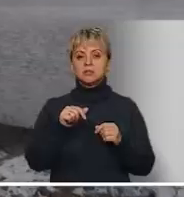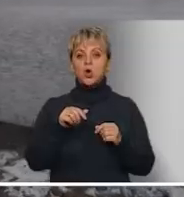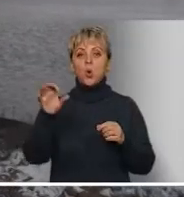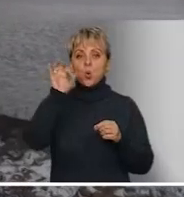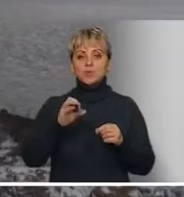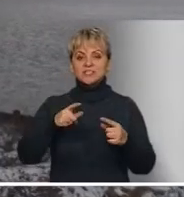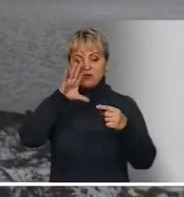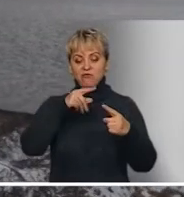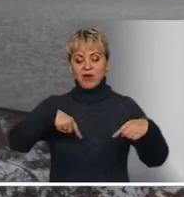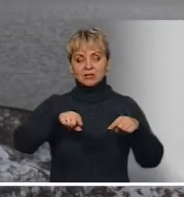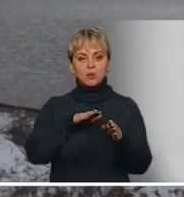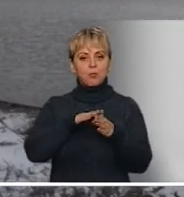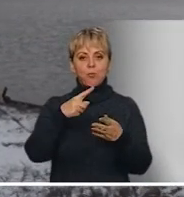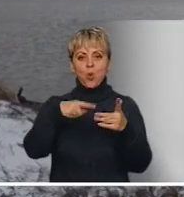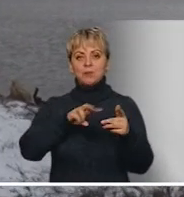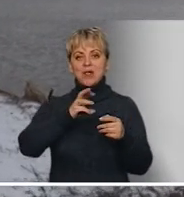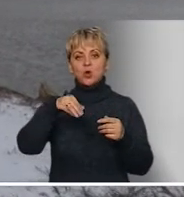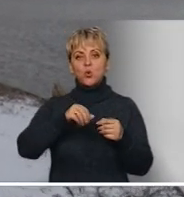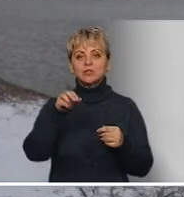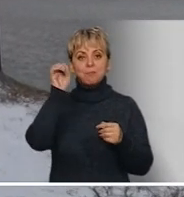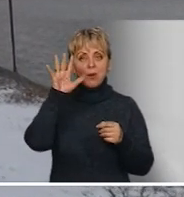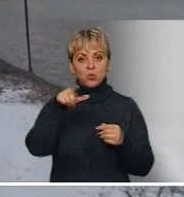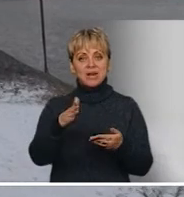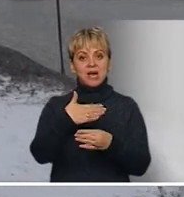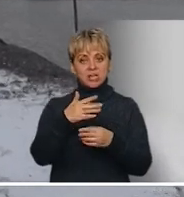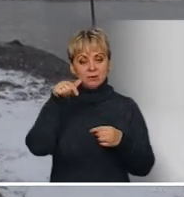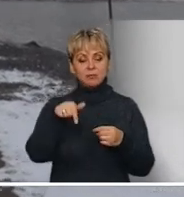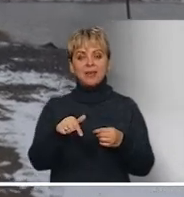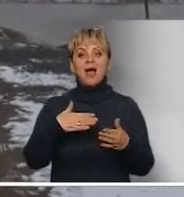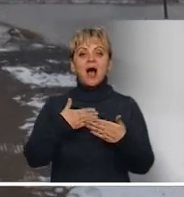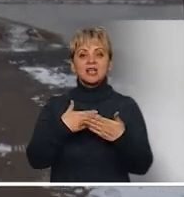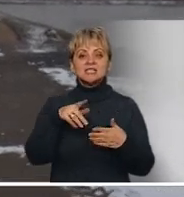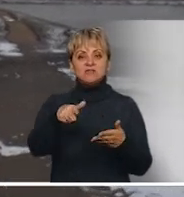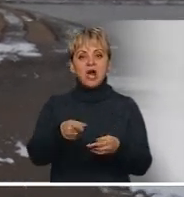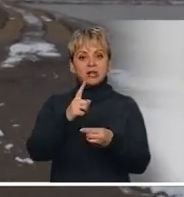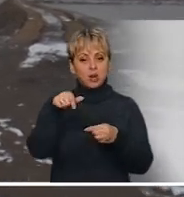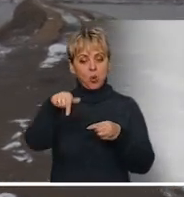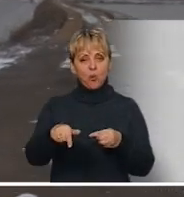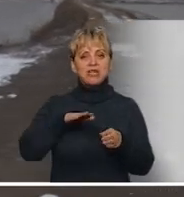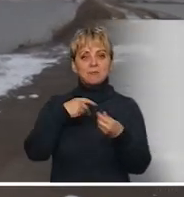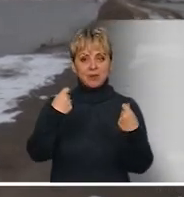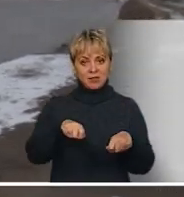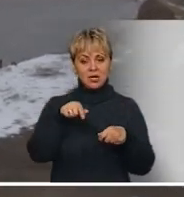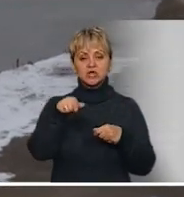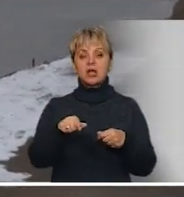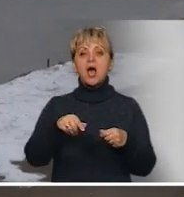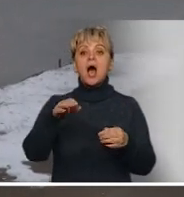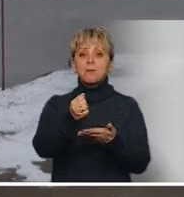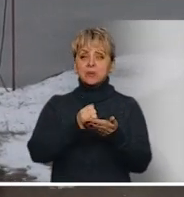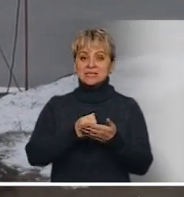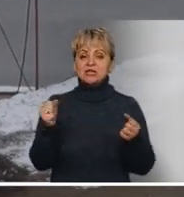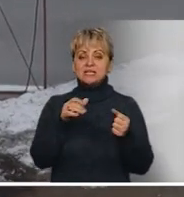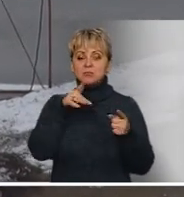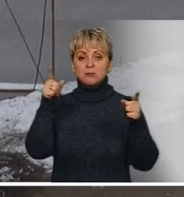нее. К осени в прудах созрело 500 000 тонн популярной на прилавках рыбы. Активно идет ее отлов и реализация. А